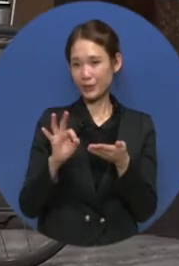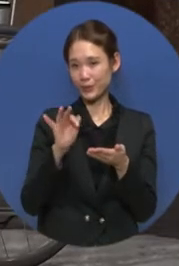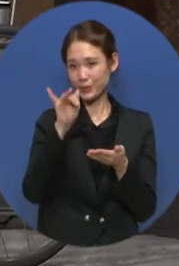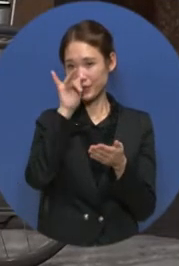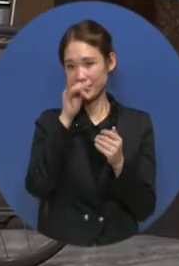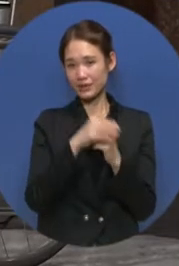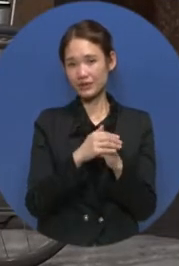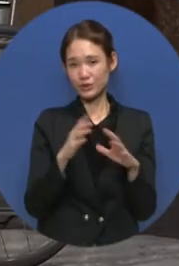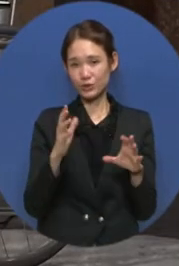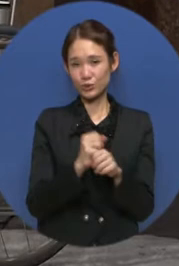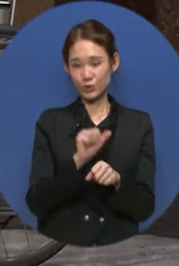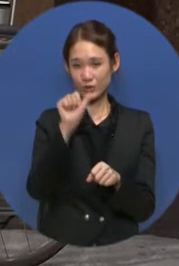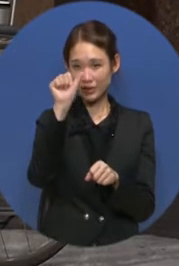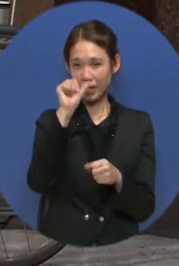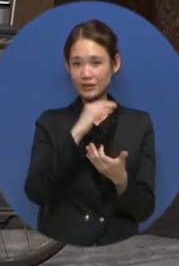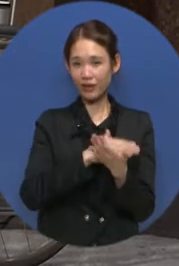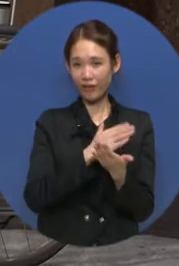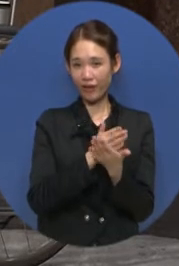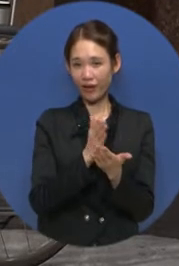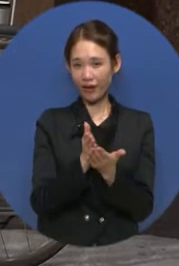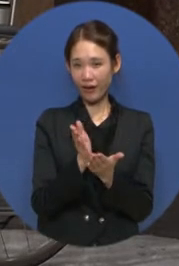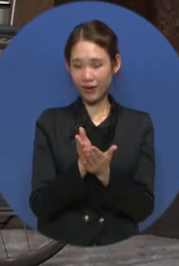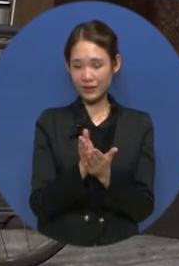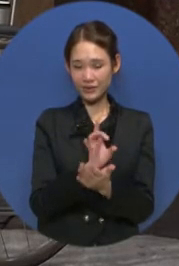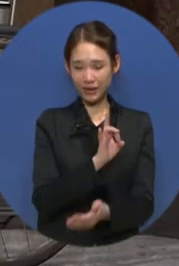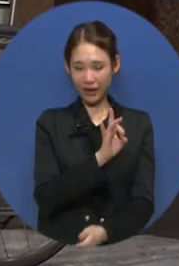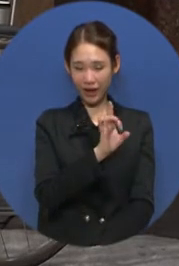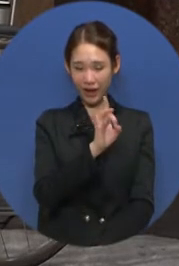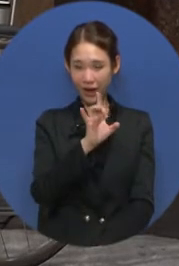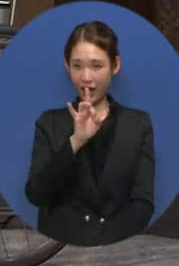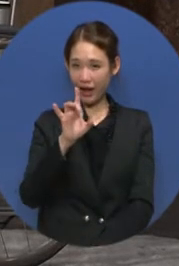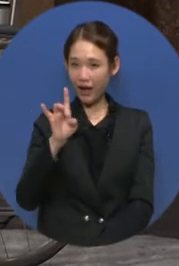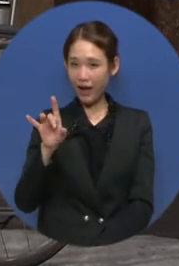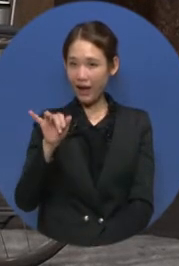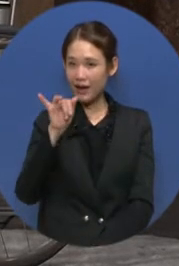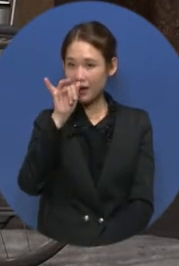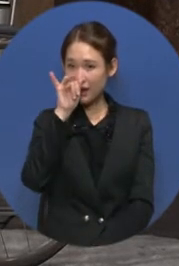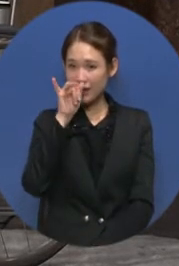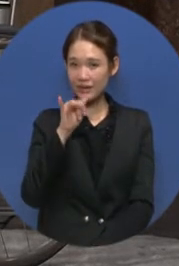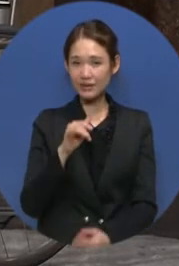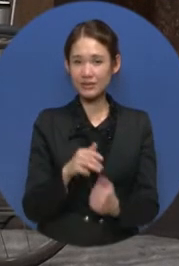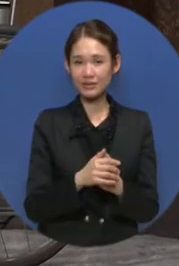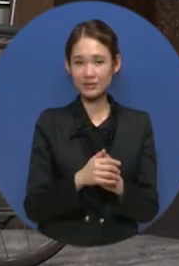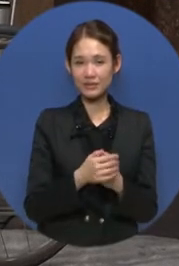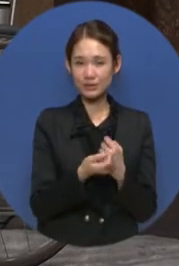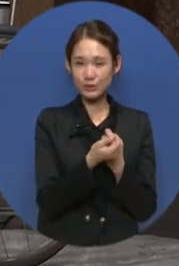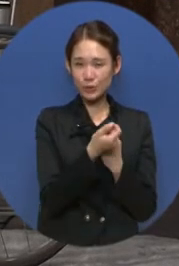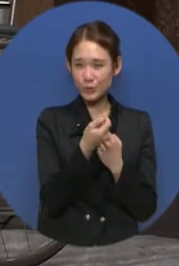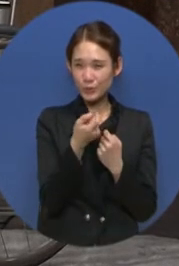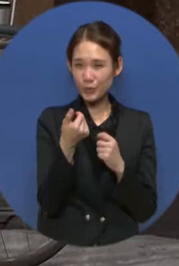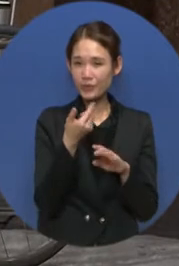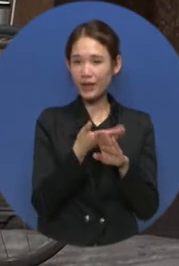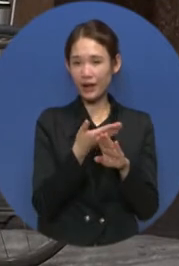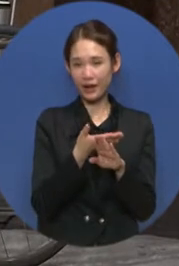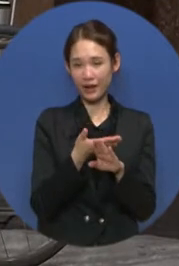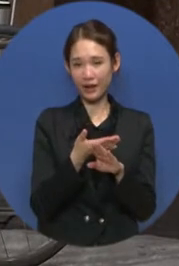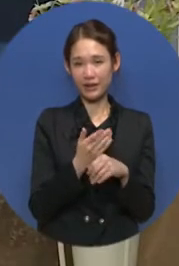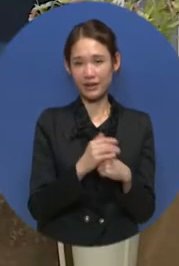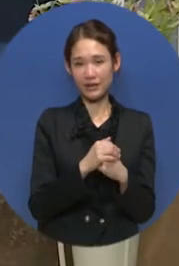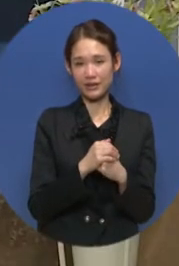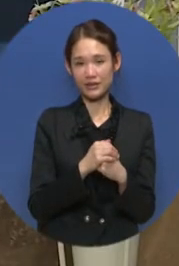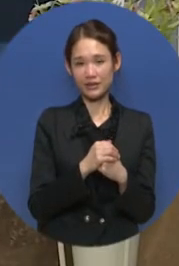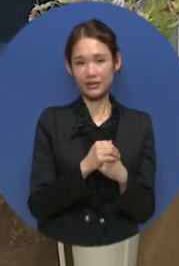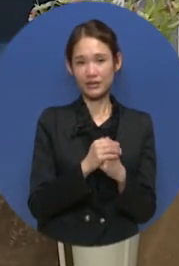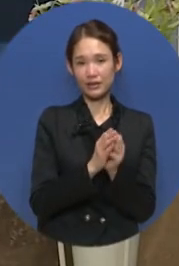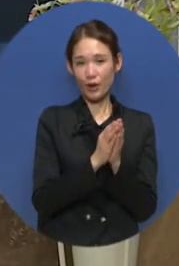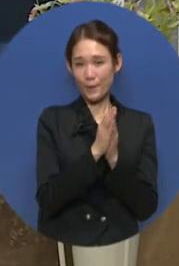이 다섯 가지 비누가 다 각자의 기능을 가지고 있는데요. 네, 네. 조금씩 조금씩 다르게 기능을 갖고 있죠. 근데